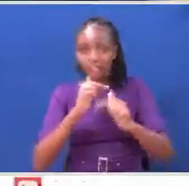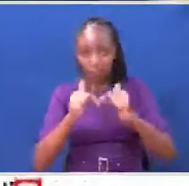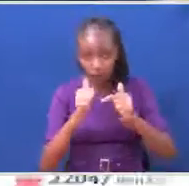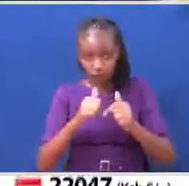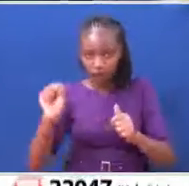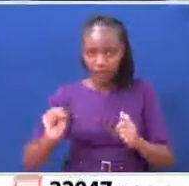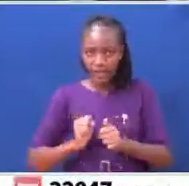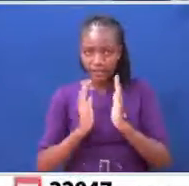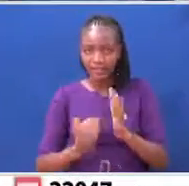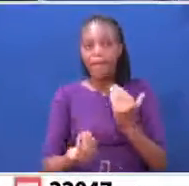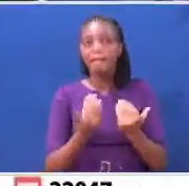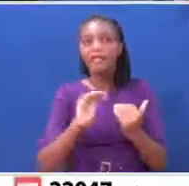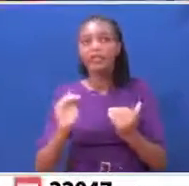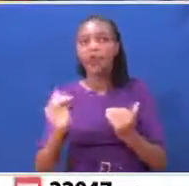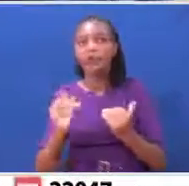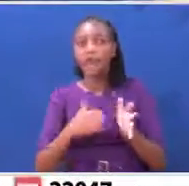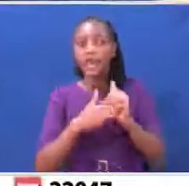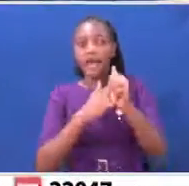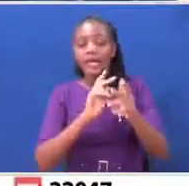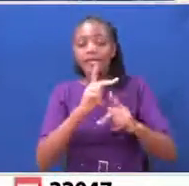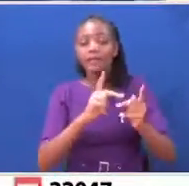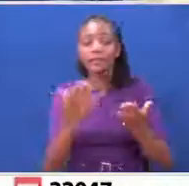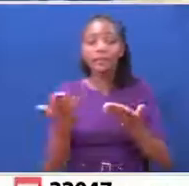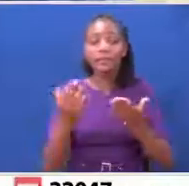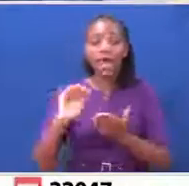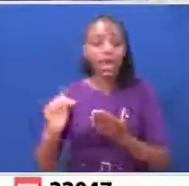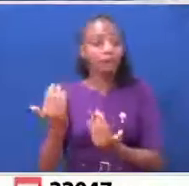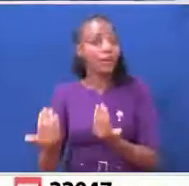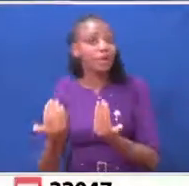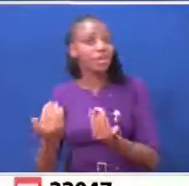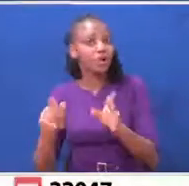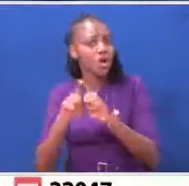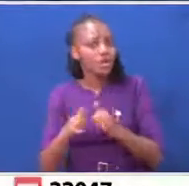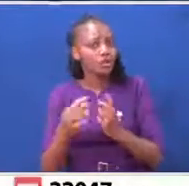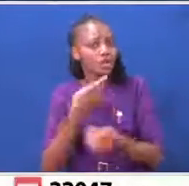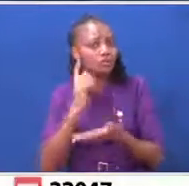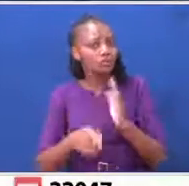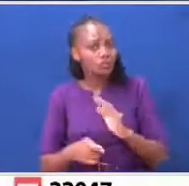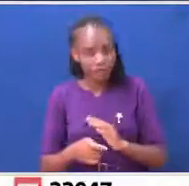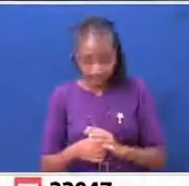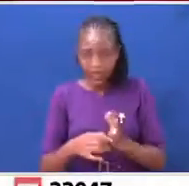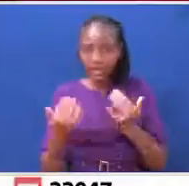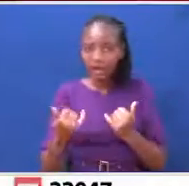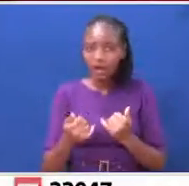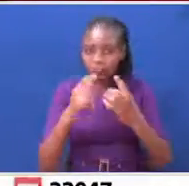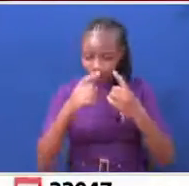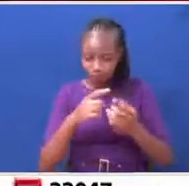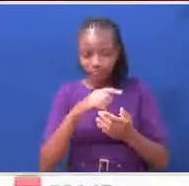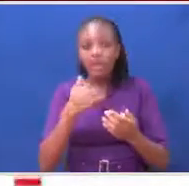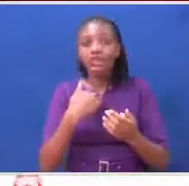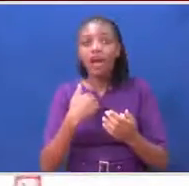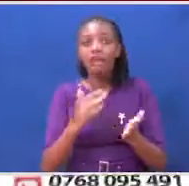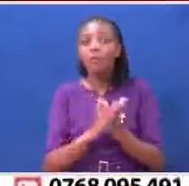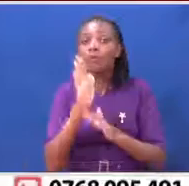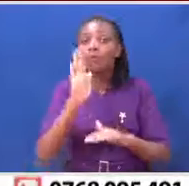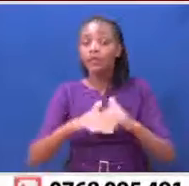Seneta wa Baringo Gideon Moi aliongoza zoezi hilo katika kaunti ya Baringo, na ambapo anasema tayari wamepitisha idadi